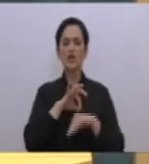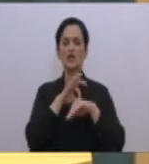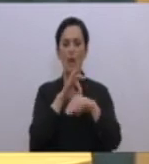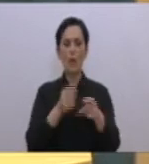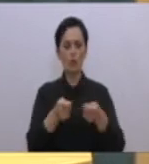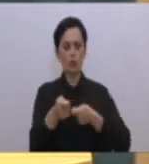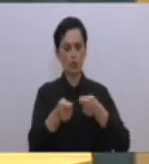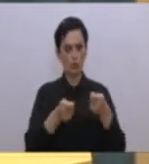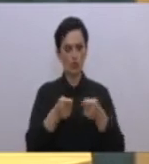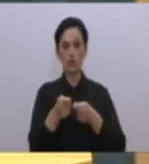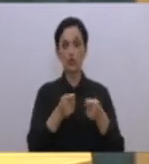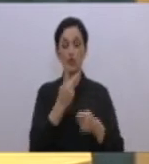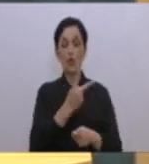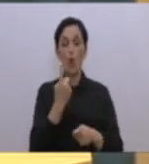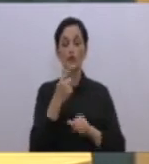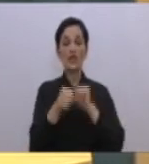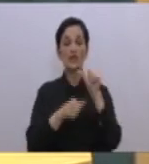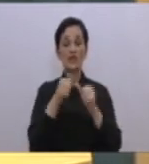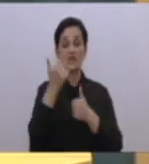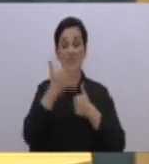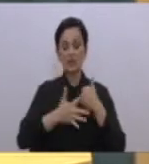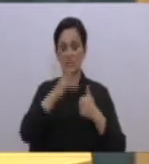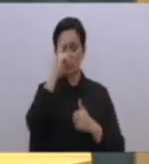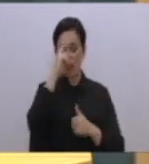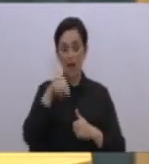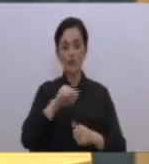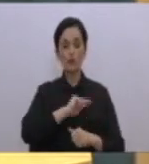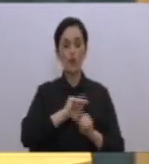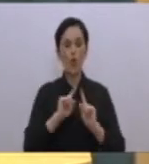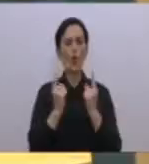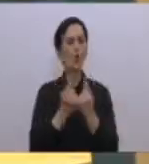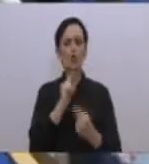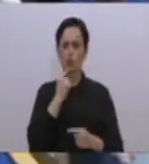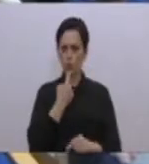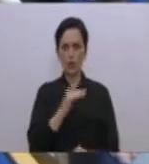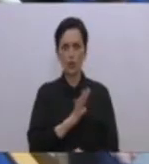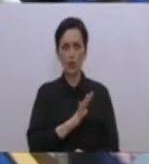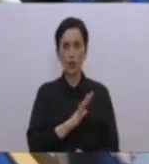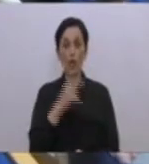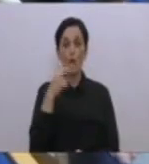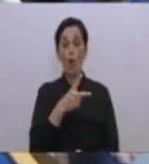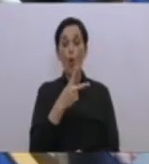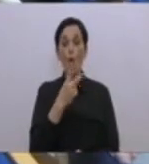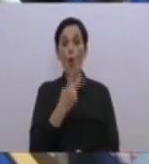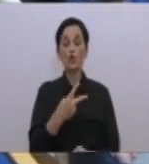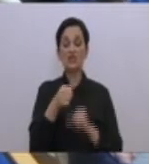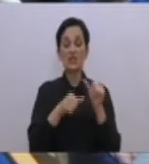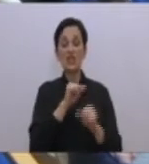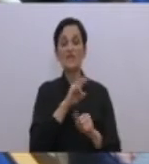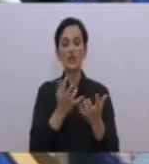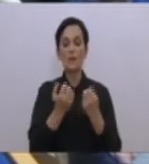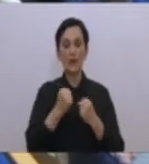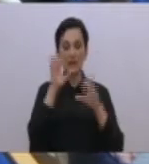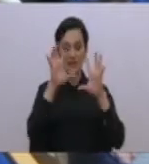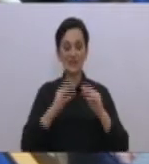ფუნქციონირებს. თუმცა 2021 წელი ამ ცენტრალურ სახელმწიფო ინსტიტუტის რთული იყო. 2020 წლის ივლისში მიღებული